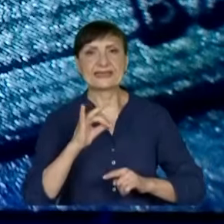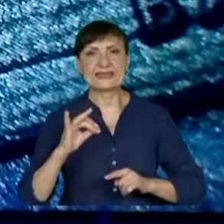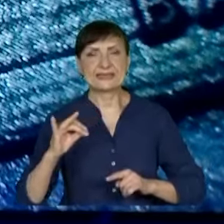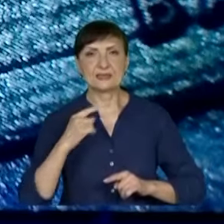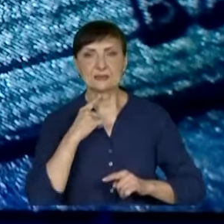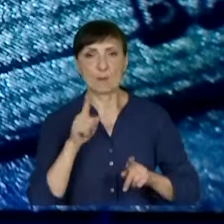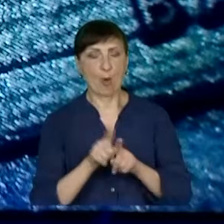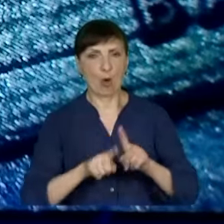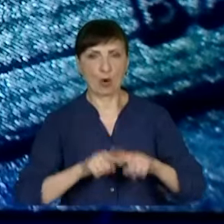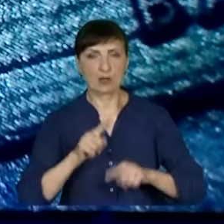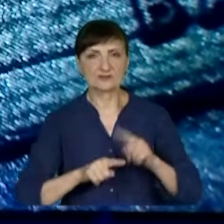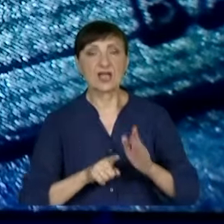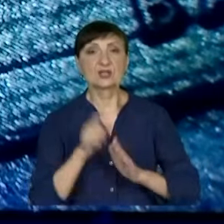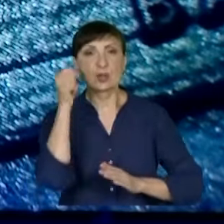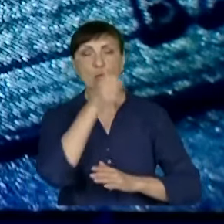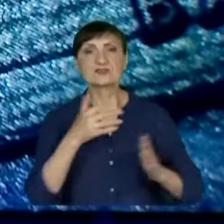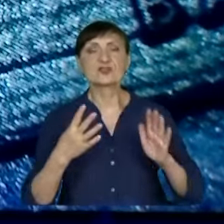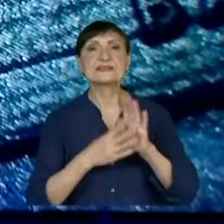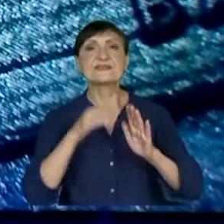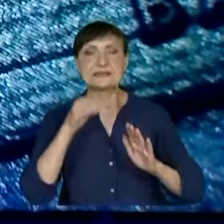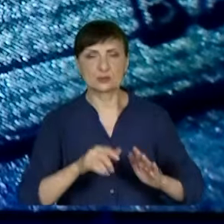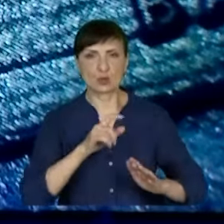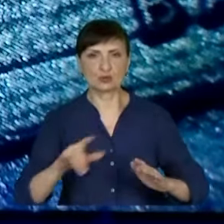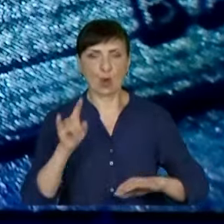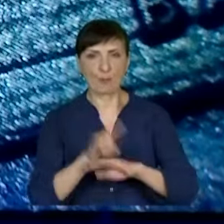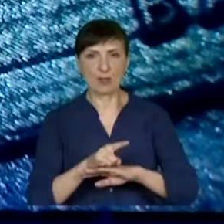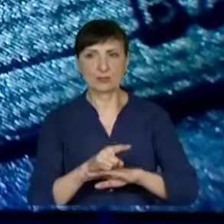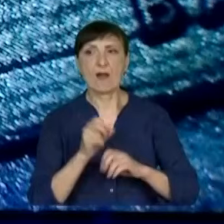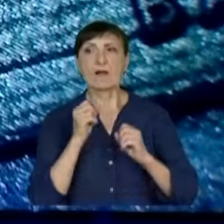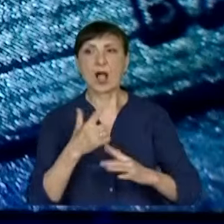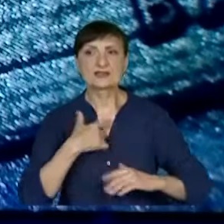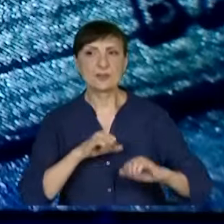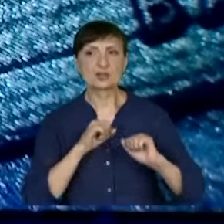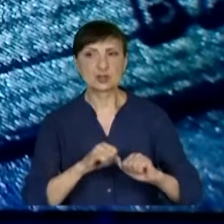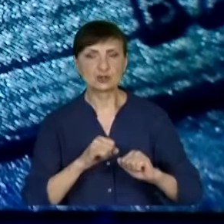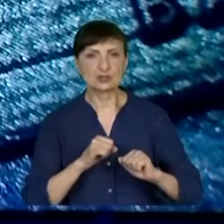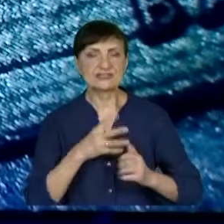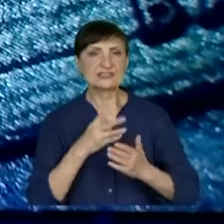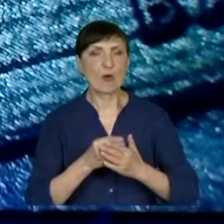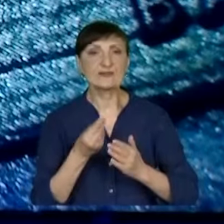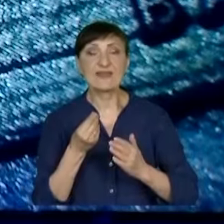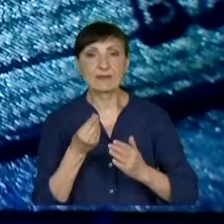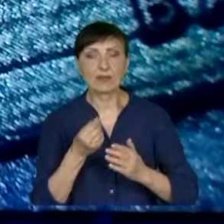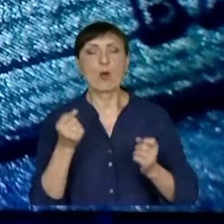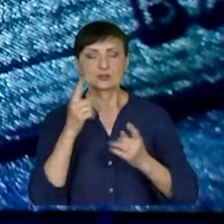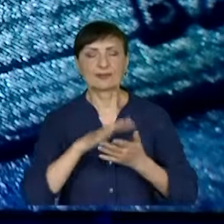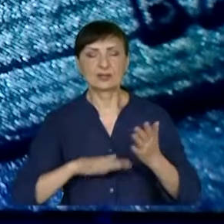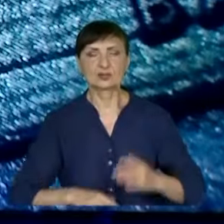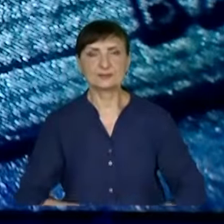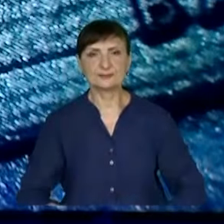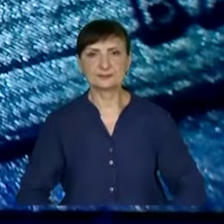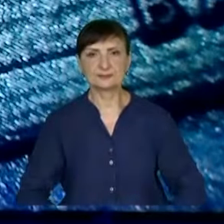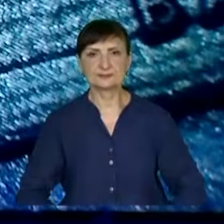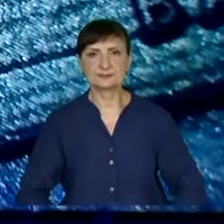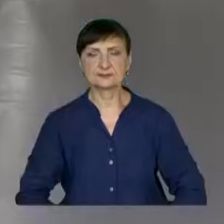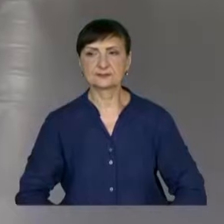С начала года их жертвами стали свыше 9 тысяч казахстанцев. О том, как обезопасить себя и свои сбережения, узнавала Асимжан Жазбаева.